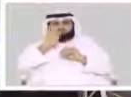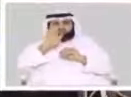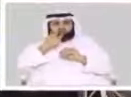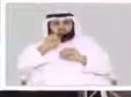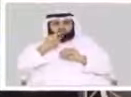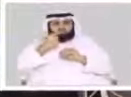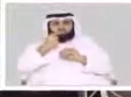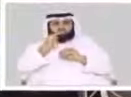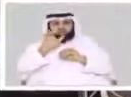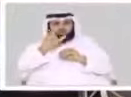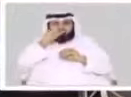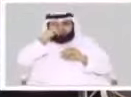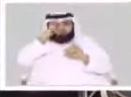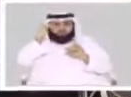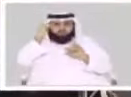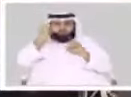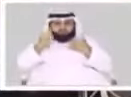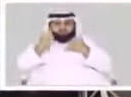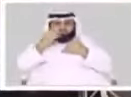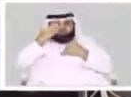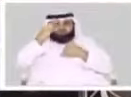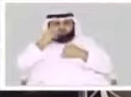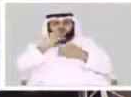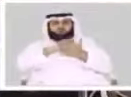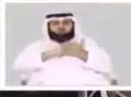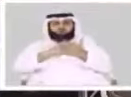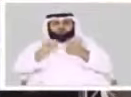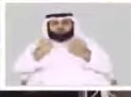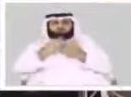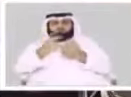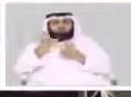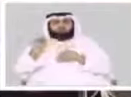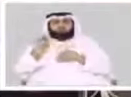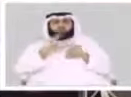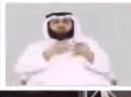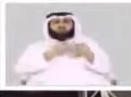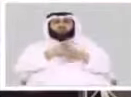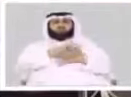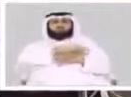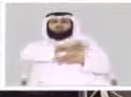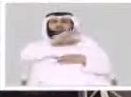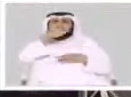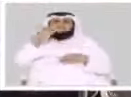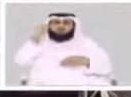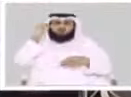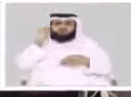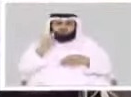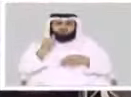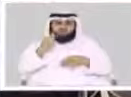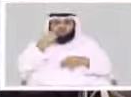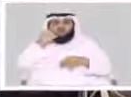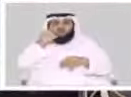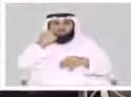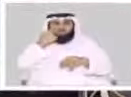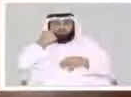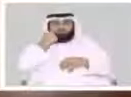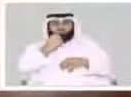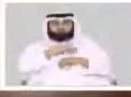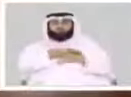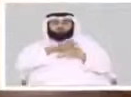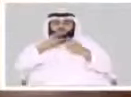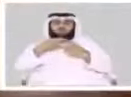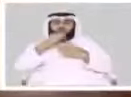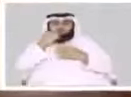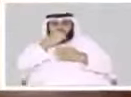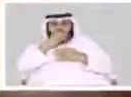قتل نفسا بغير نفس أو فساد في الأرض فكأنما قتل الناس جميعا، ومن أحياها فكأنما أحيا